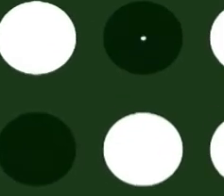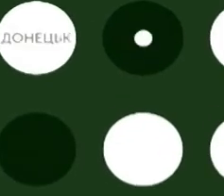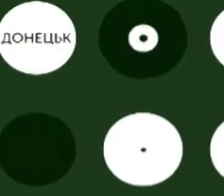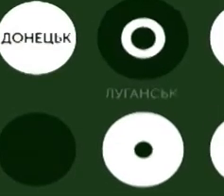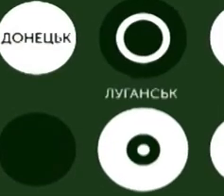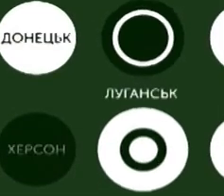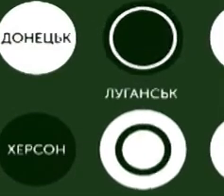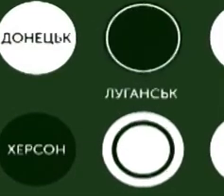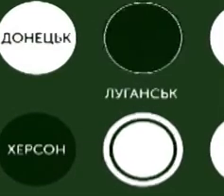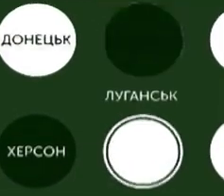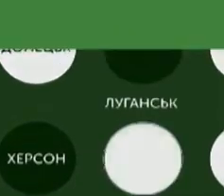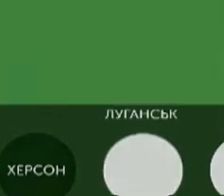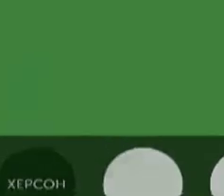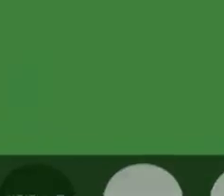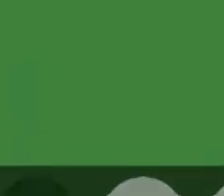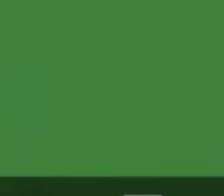МУЗЫКАЛЬНАЯ ЗАСТАВКА